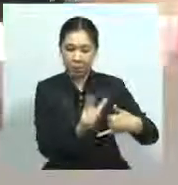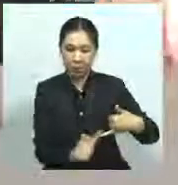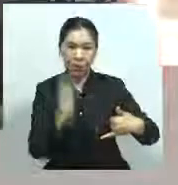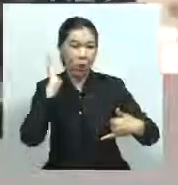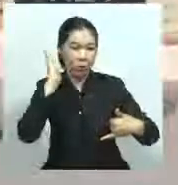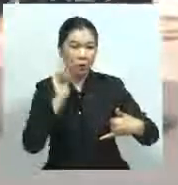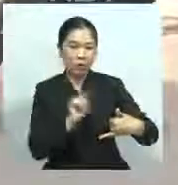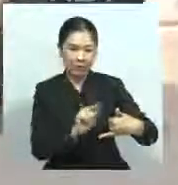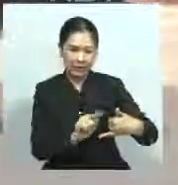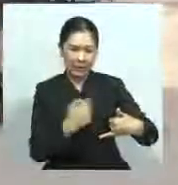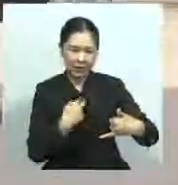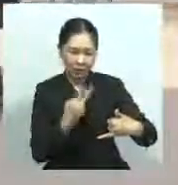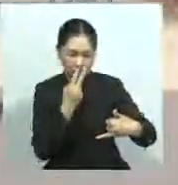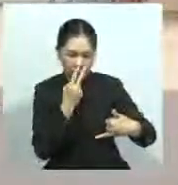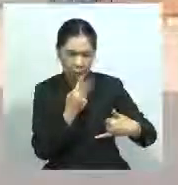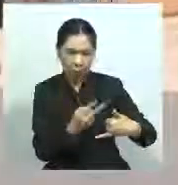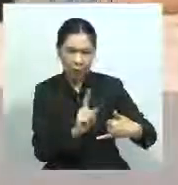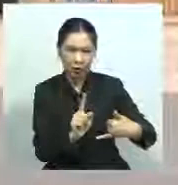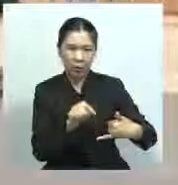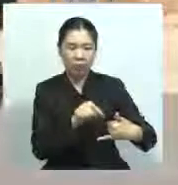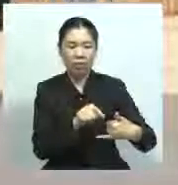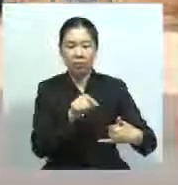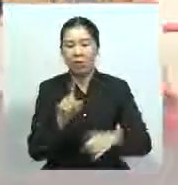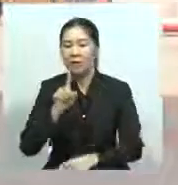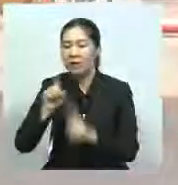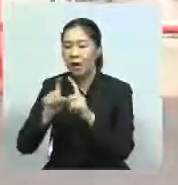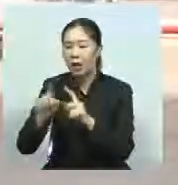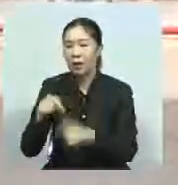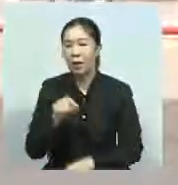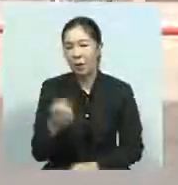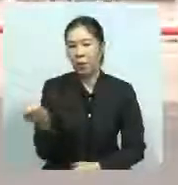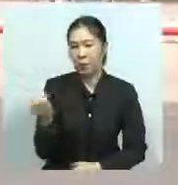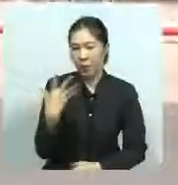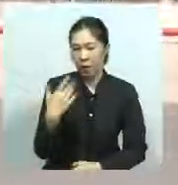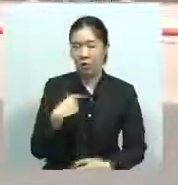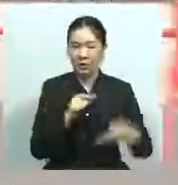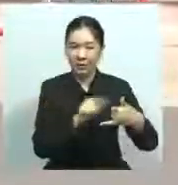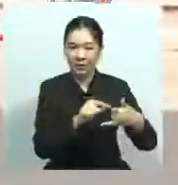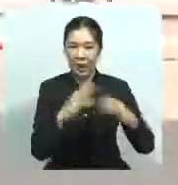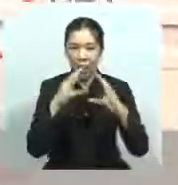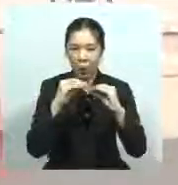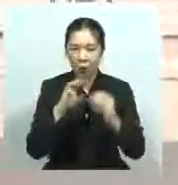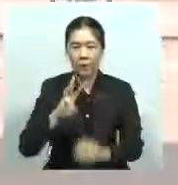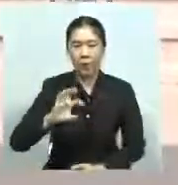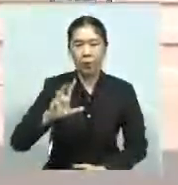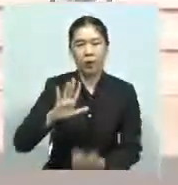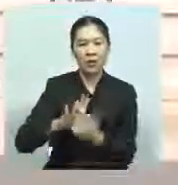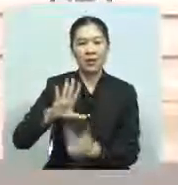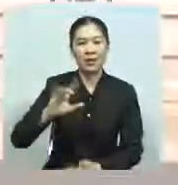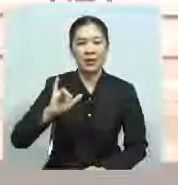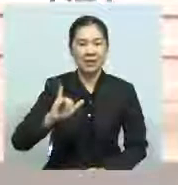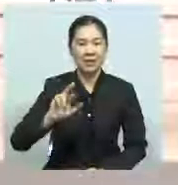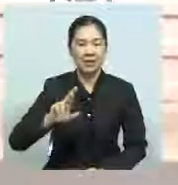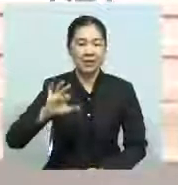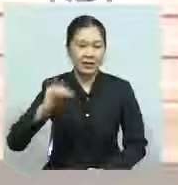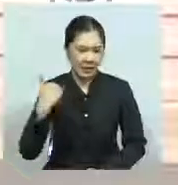ยจากการสืบพยานฝ่ายโจทย์ได้ให้การไปในทิศทางเดียวกันว่านายเปรมชัยได้มีการพูดกับนายวิเชียรว่ามีหนทางอะไรช่ว